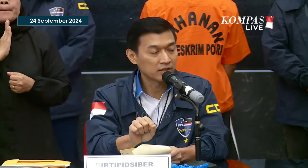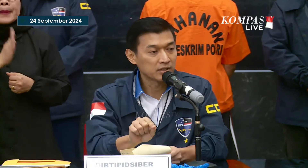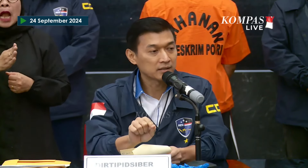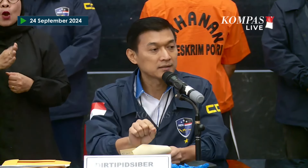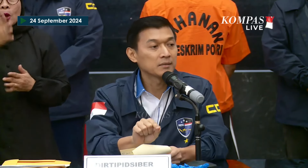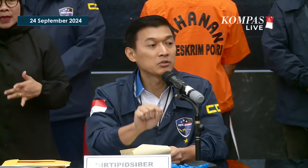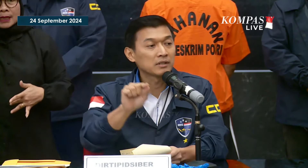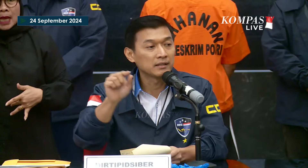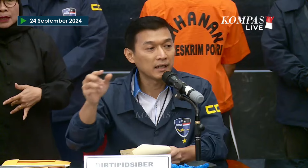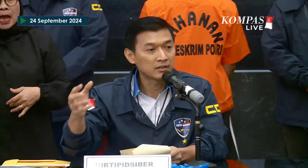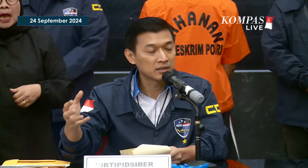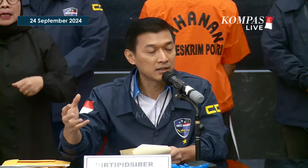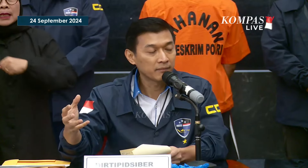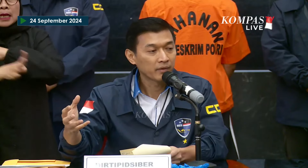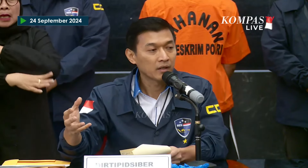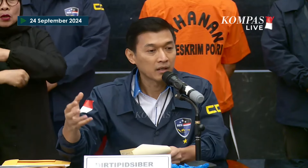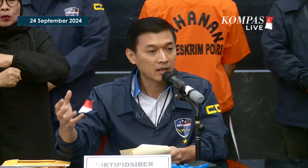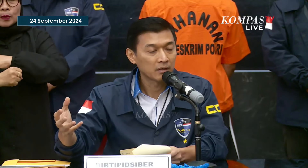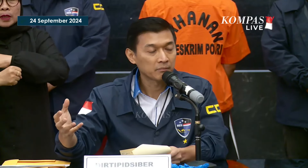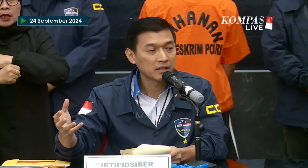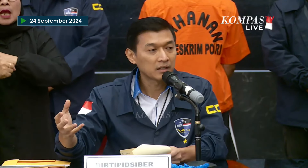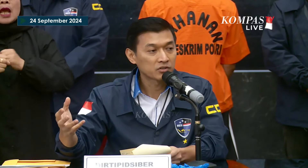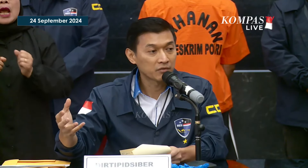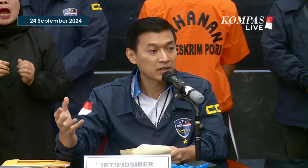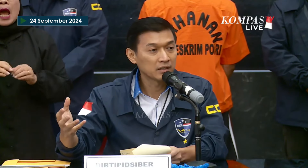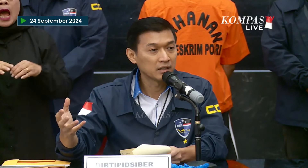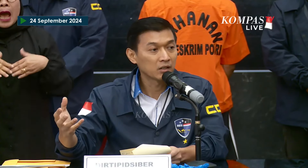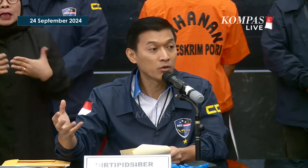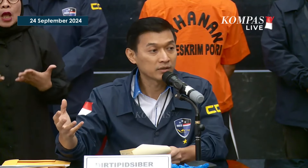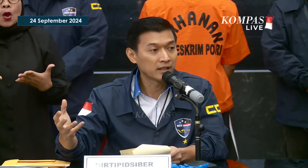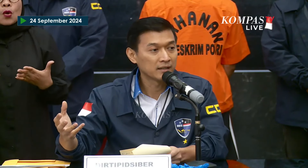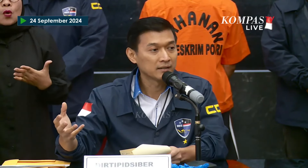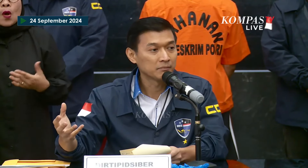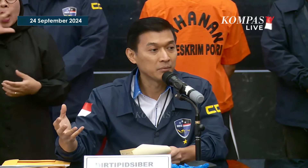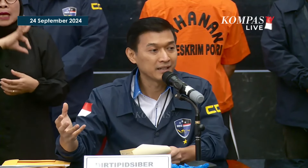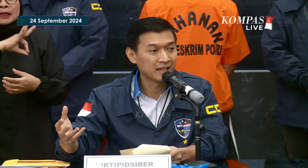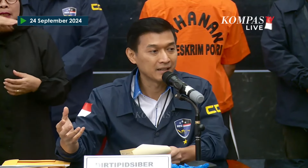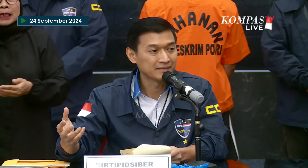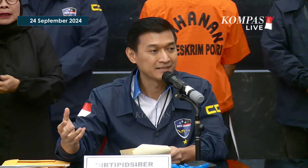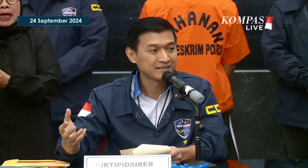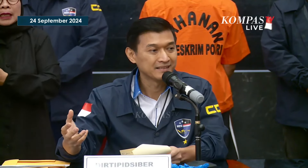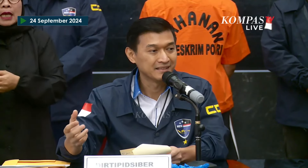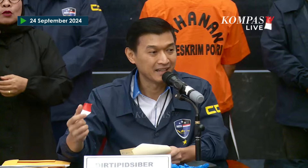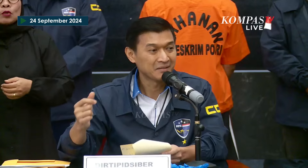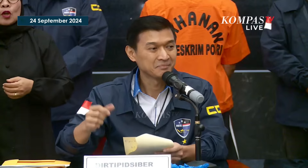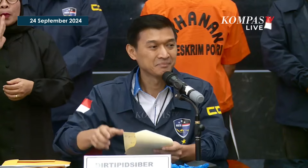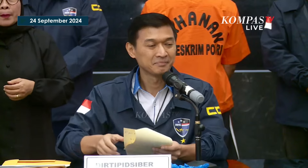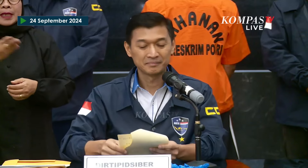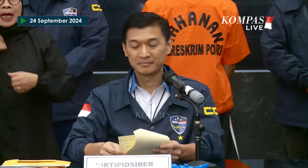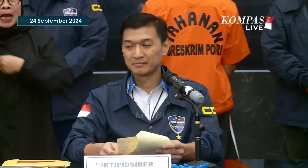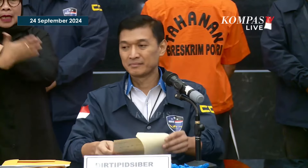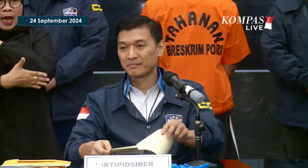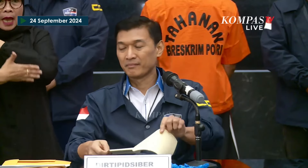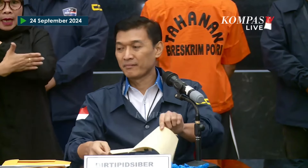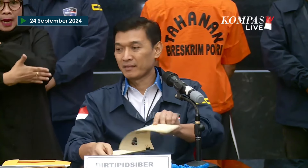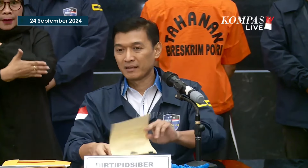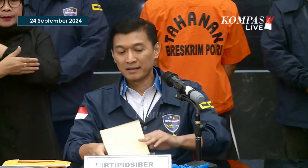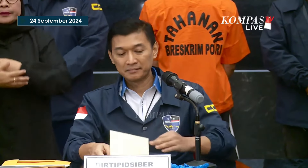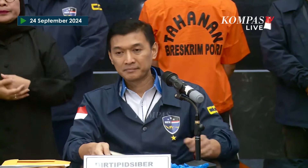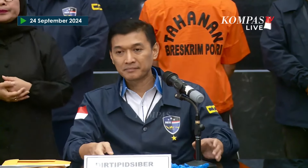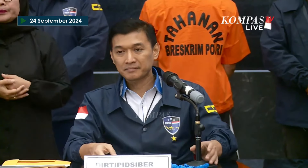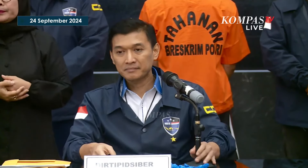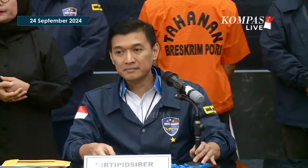hasil forensik, termasuk nanti hasil pada server di log-nya pemilik data. Gitu ya. Oke,